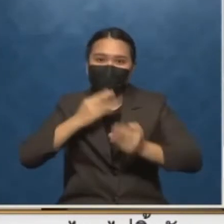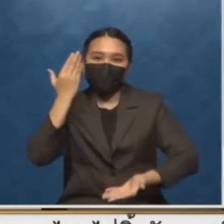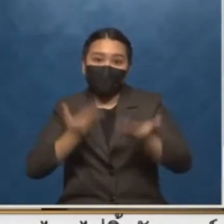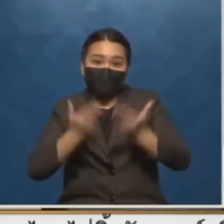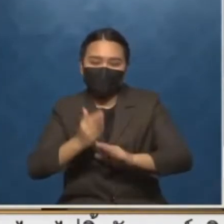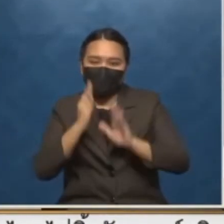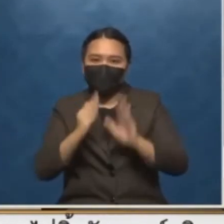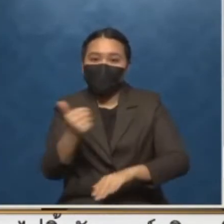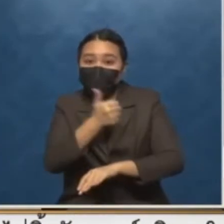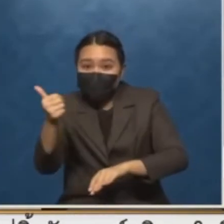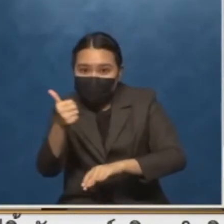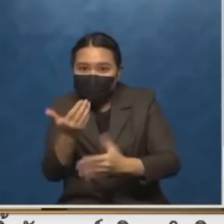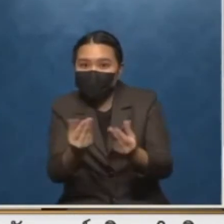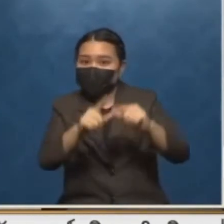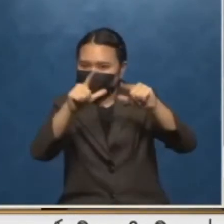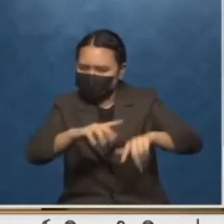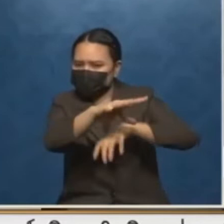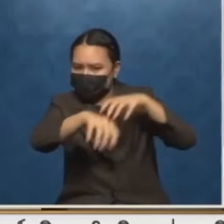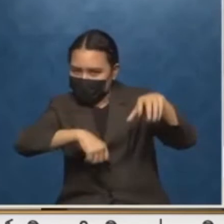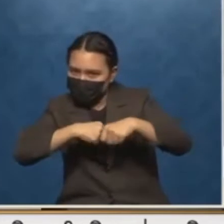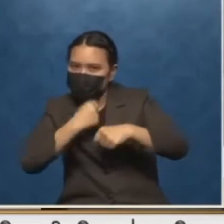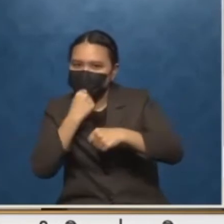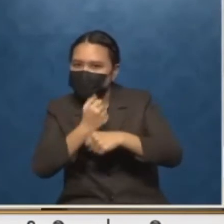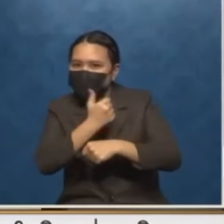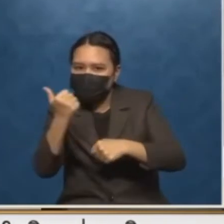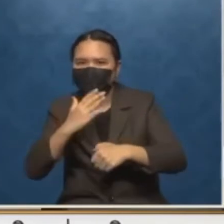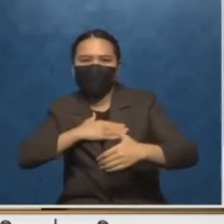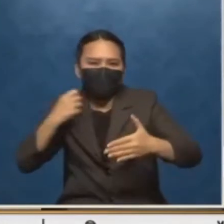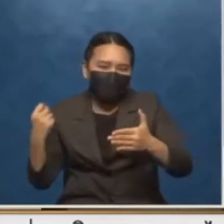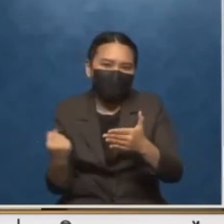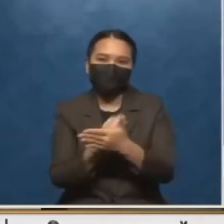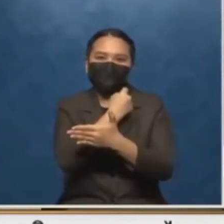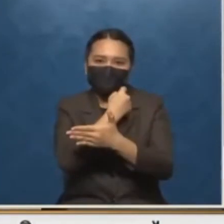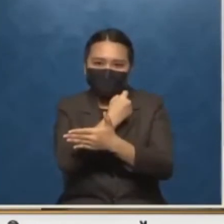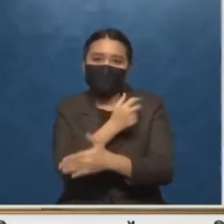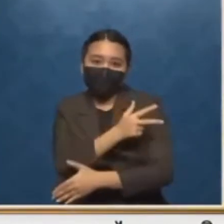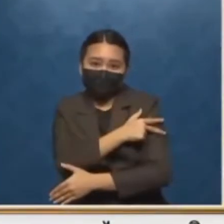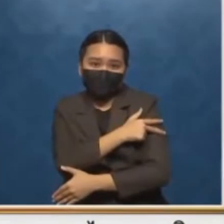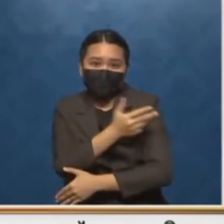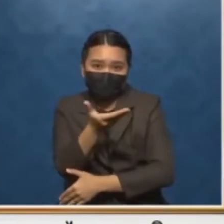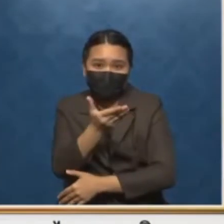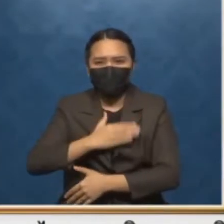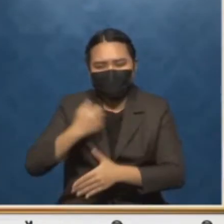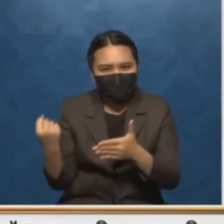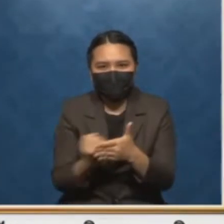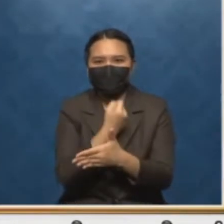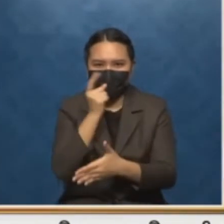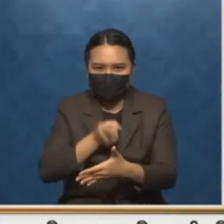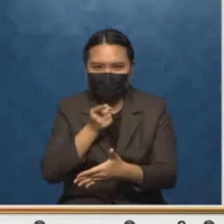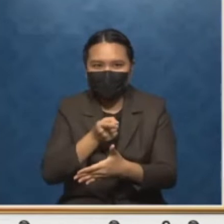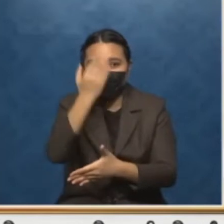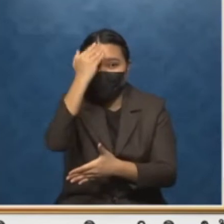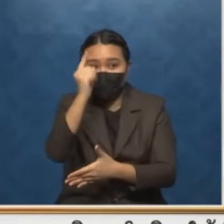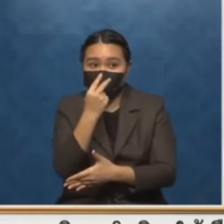ามาบุกรุกและใช้ฐานที่นั้นผมเสียดายท่านคุณหญิงด็อกเตอร์ครับผมเสียดายจริงๆเพราะบริเวณ